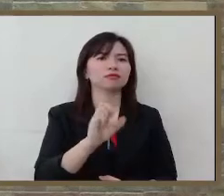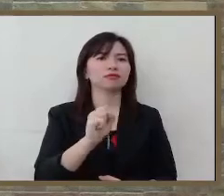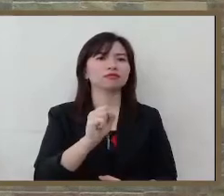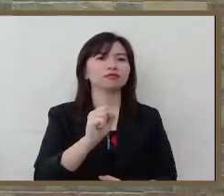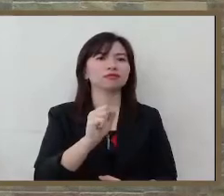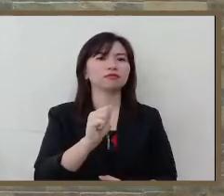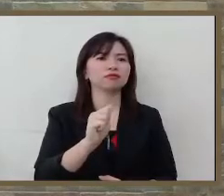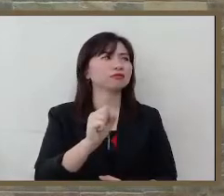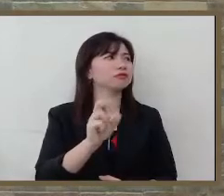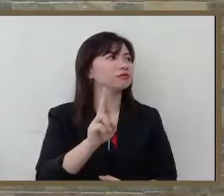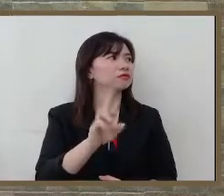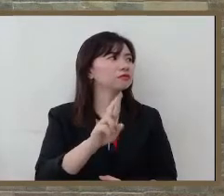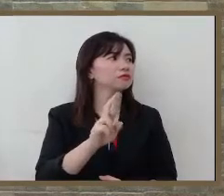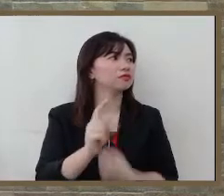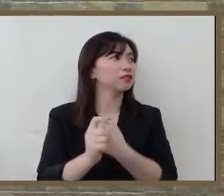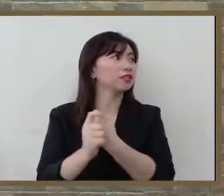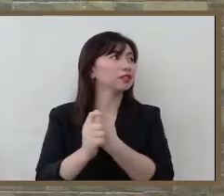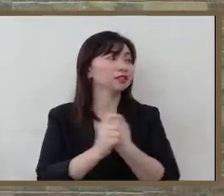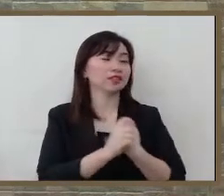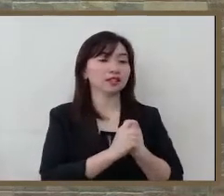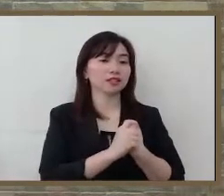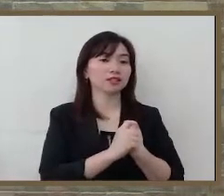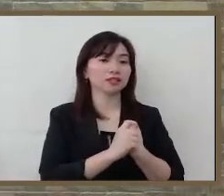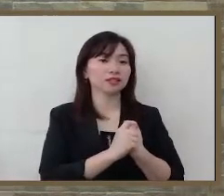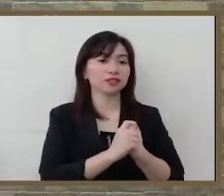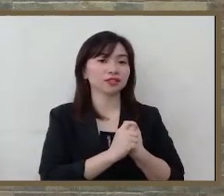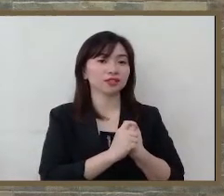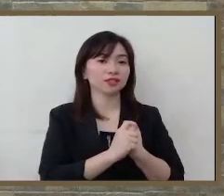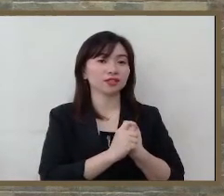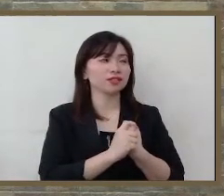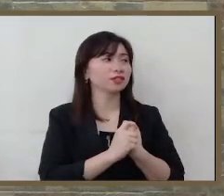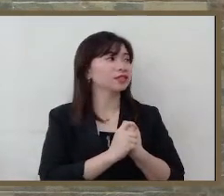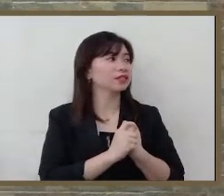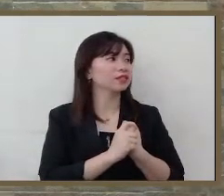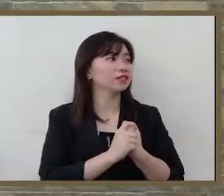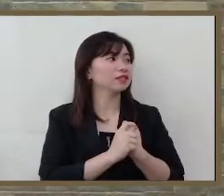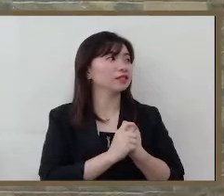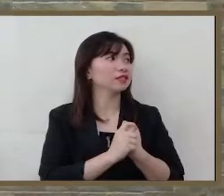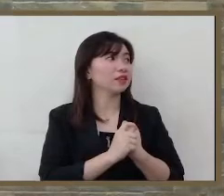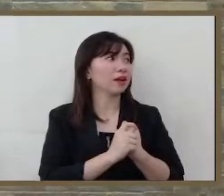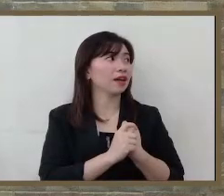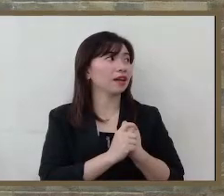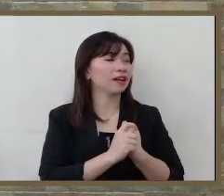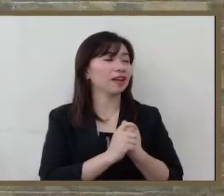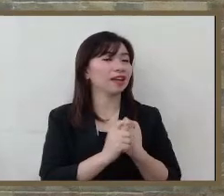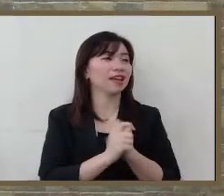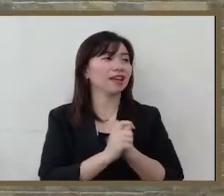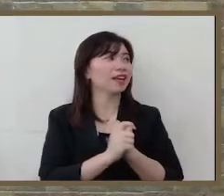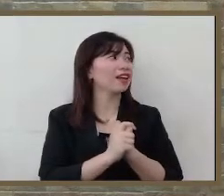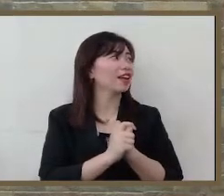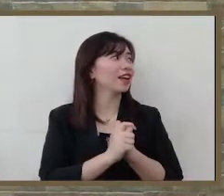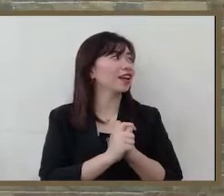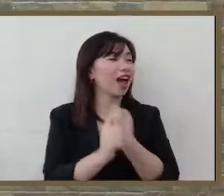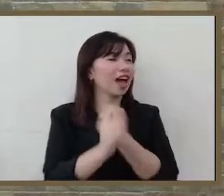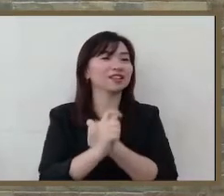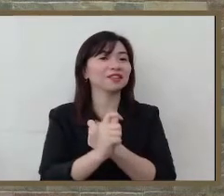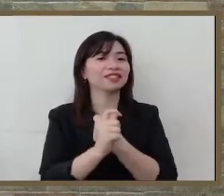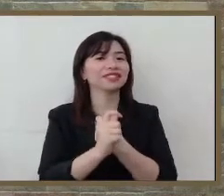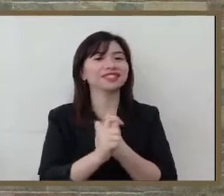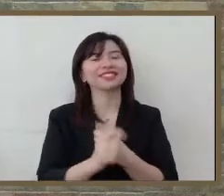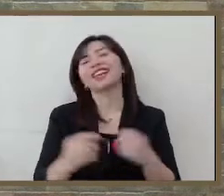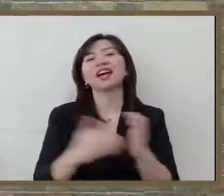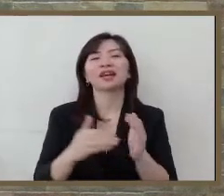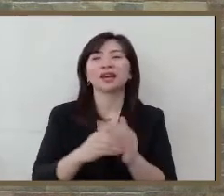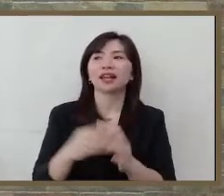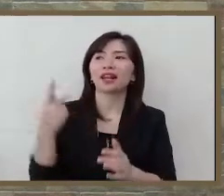there is treasure. Basahin po muna natin. Let's understand the verse. Ang sabi po ng Bible, there is treasure to